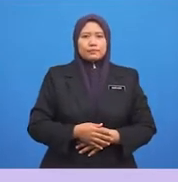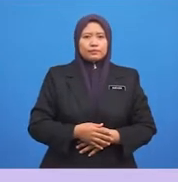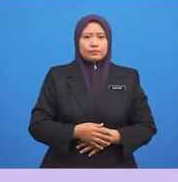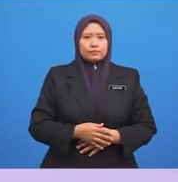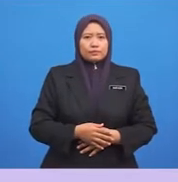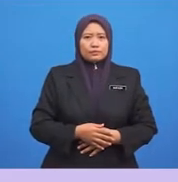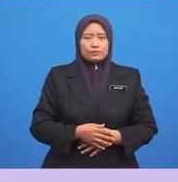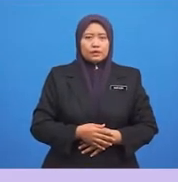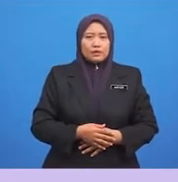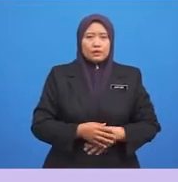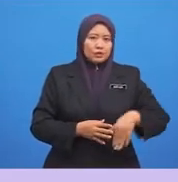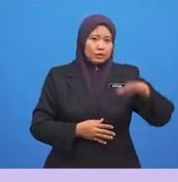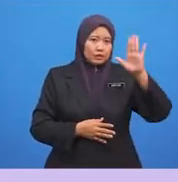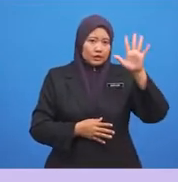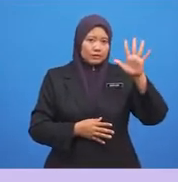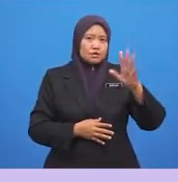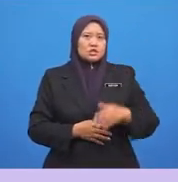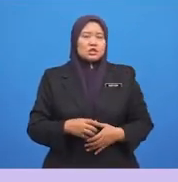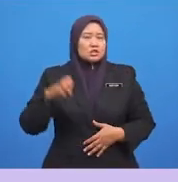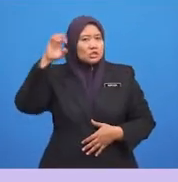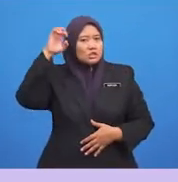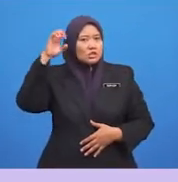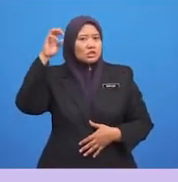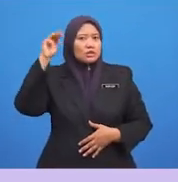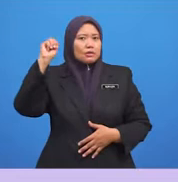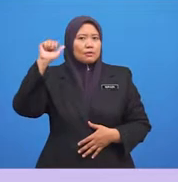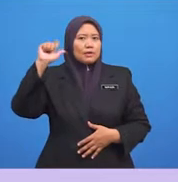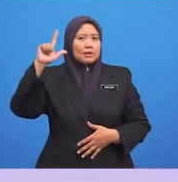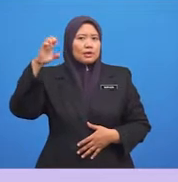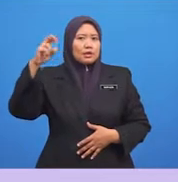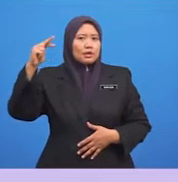Encik Malik bercuti di Melaka kerana mahu